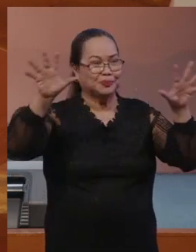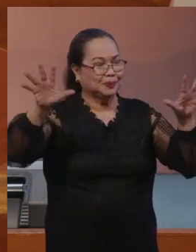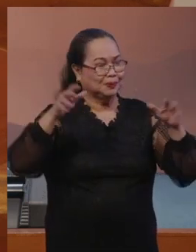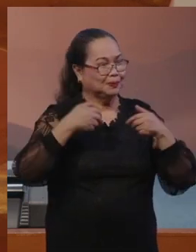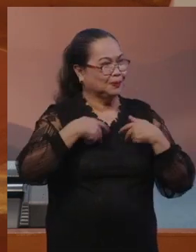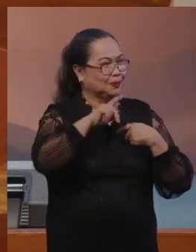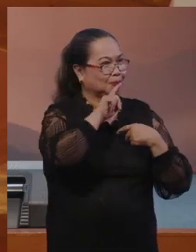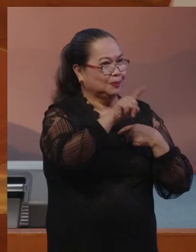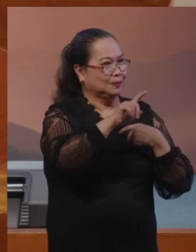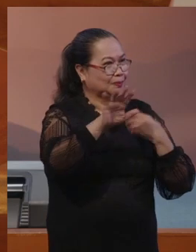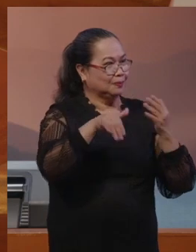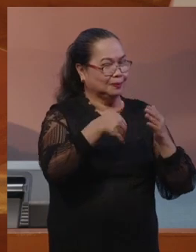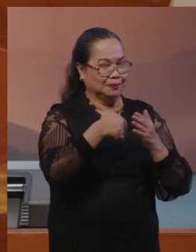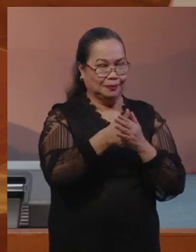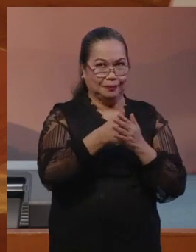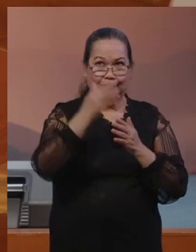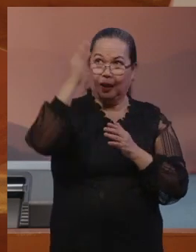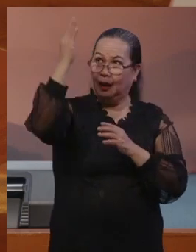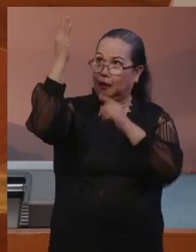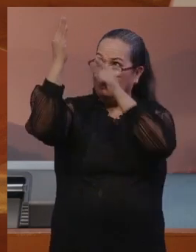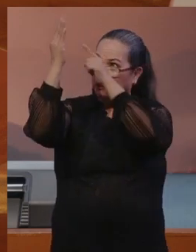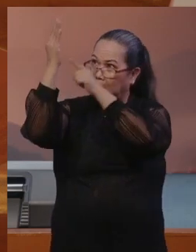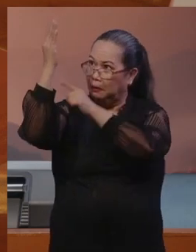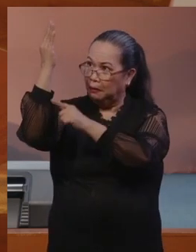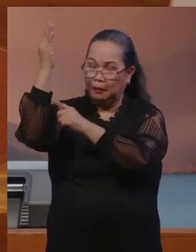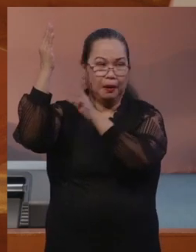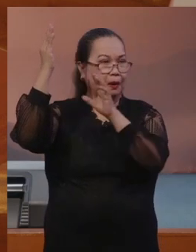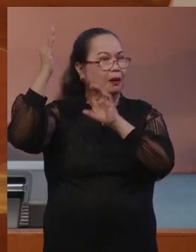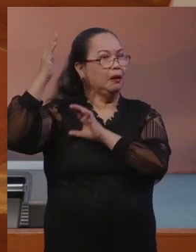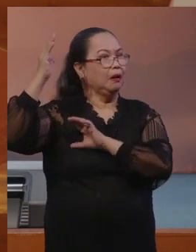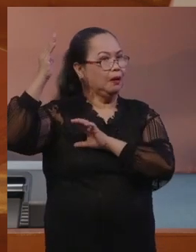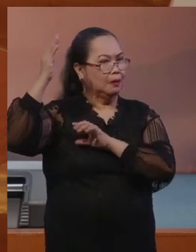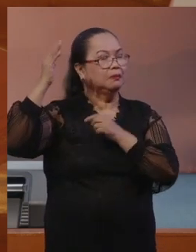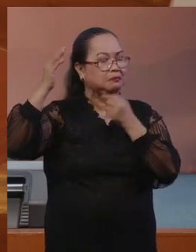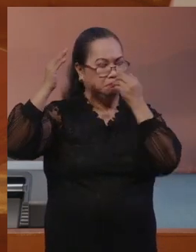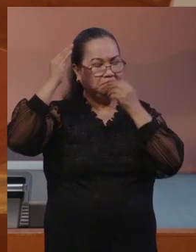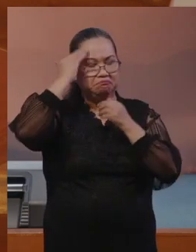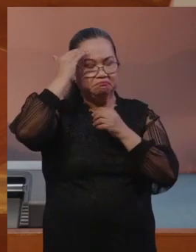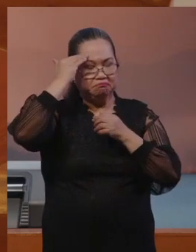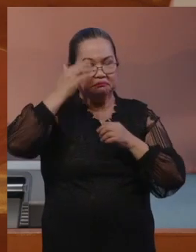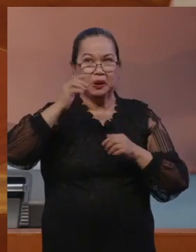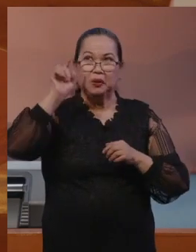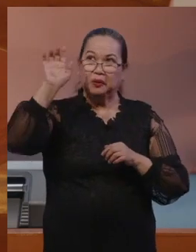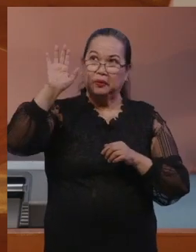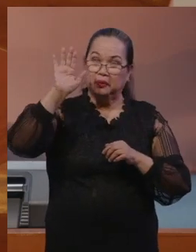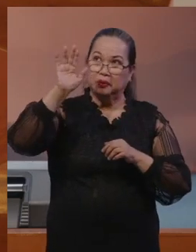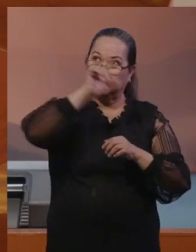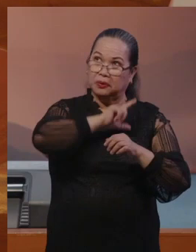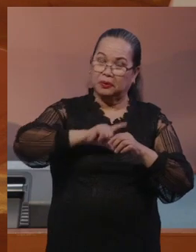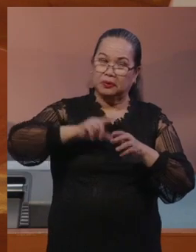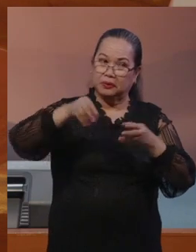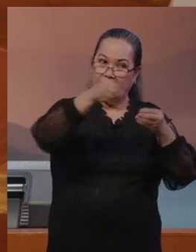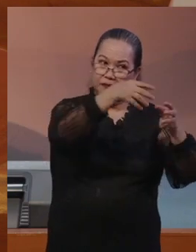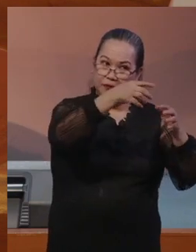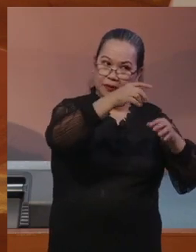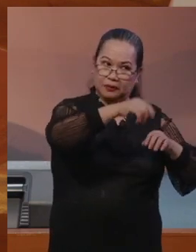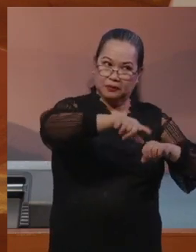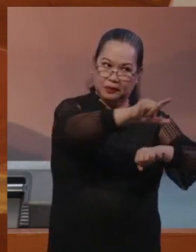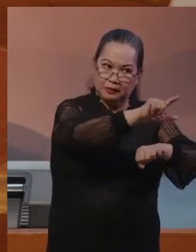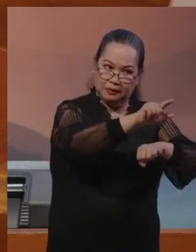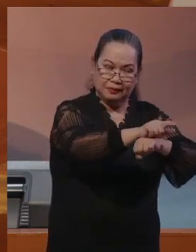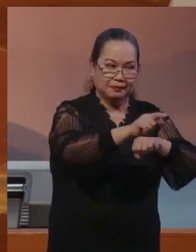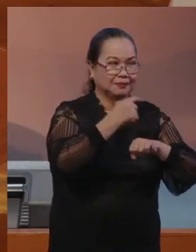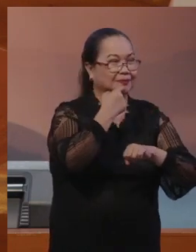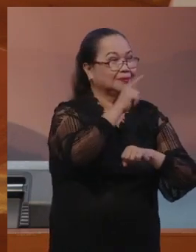Kinilala niya ang karakter ng Diyos. I know that the Lord has given you the land. Pinangako ito sa mga Israelita, di ba? Binasa